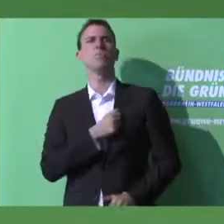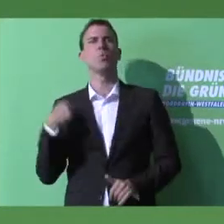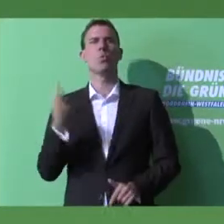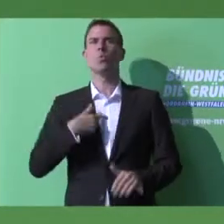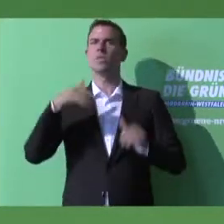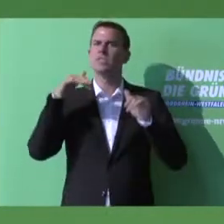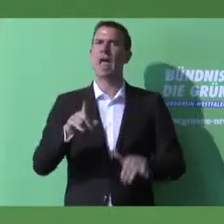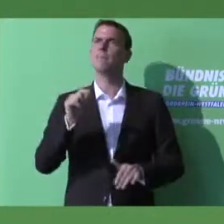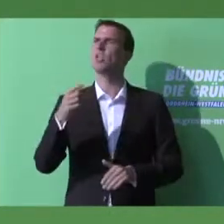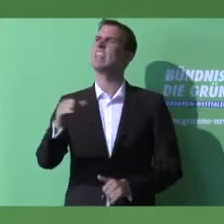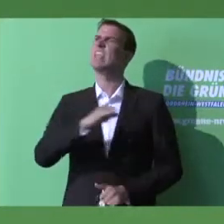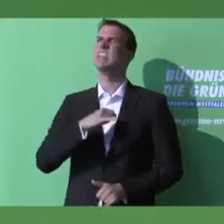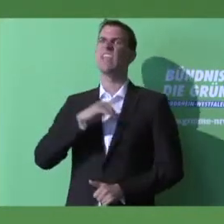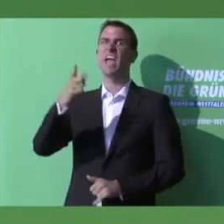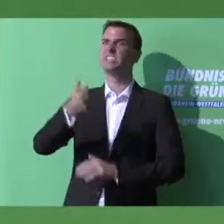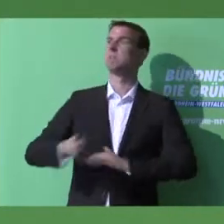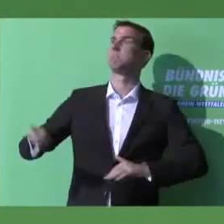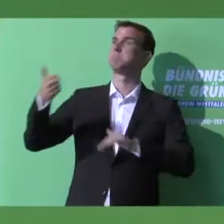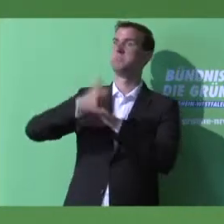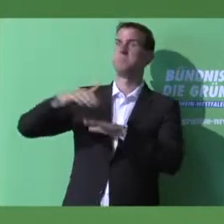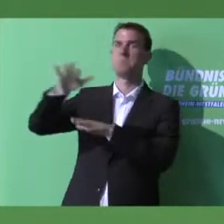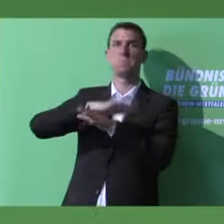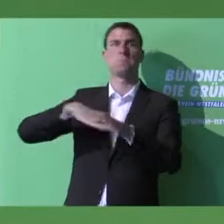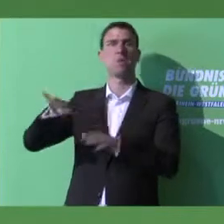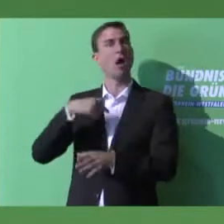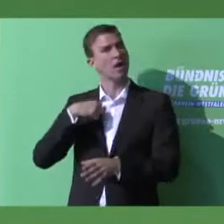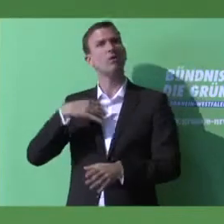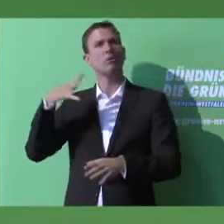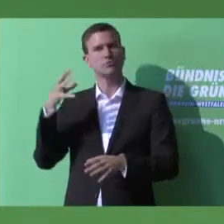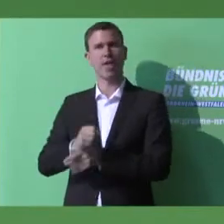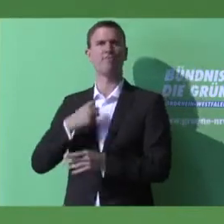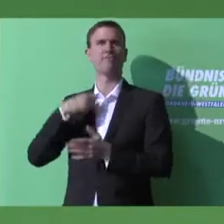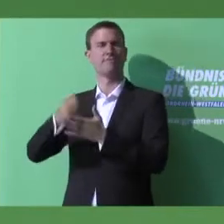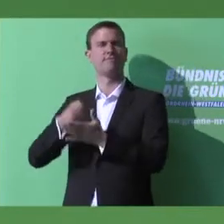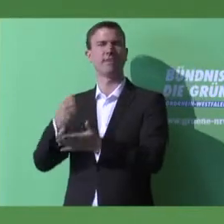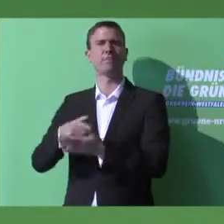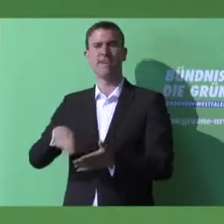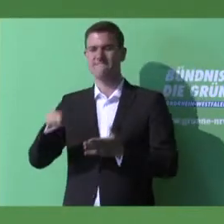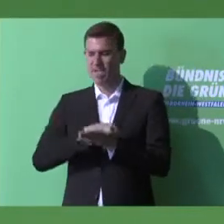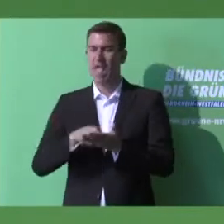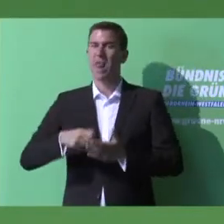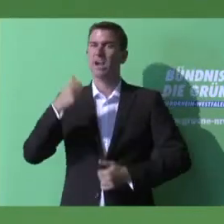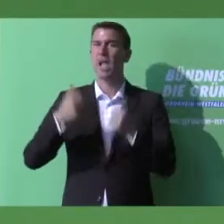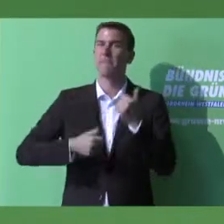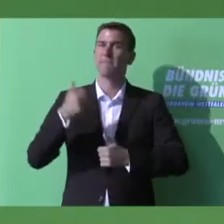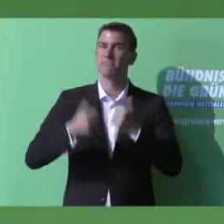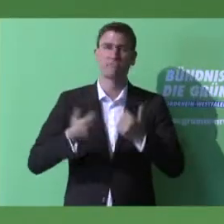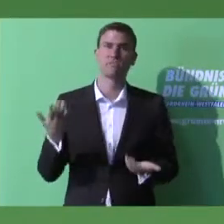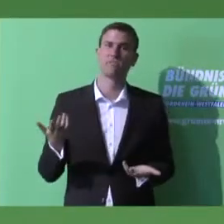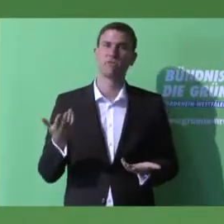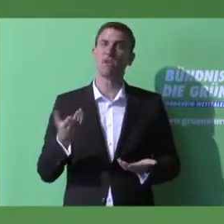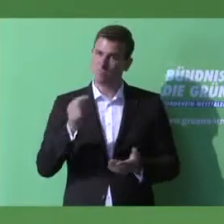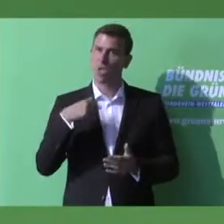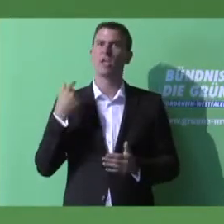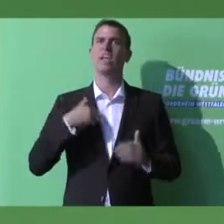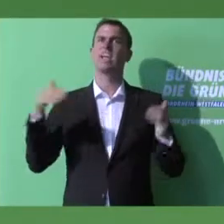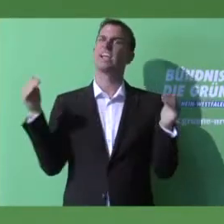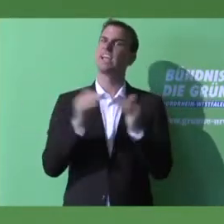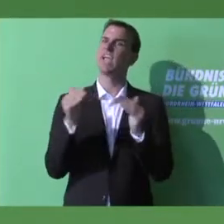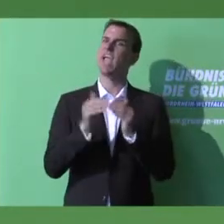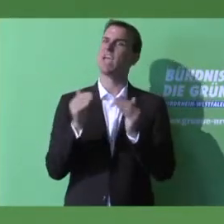mächtigen Interessen anzulegen. Aber wir streiten in diesem Wahlkampf für